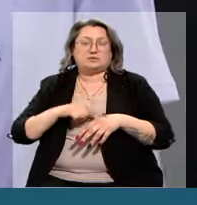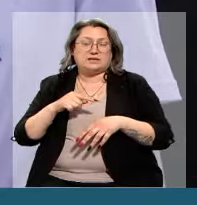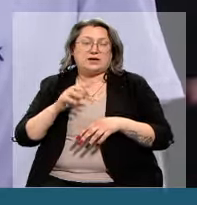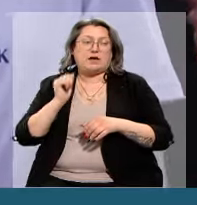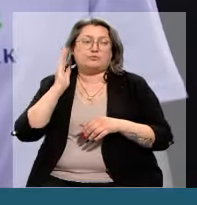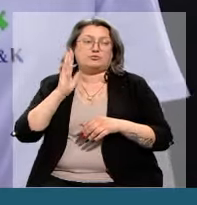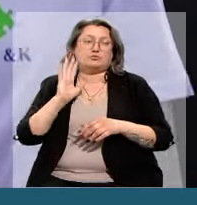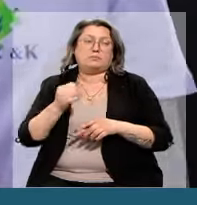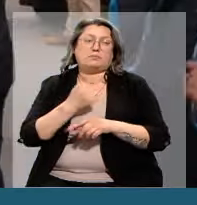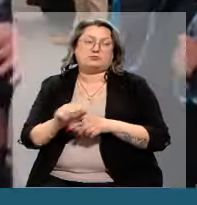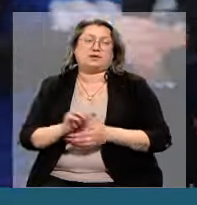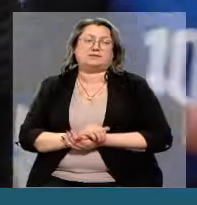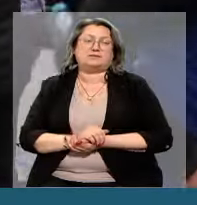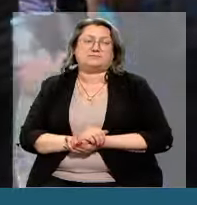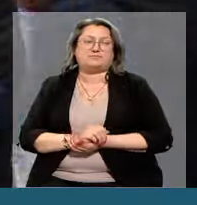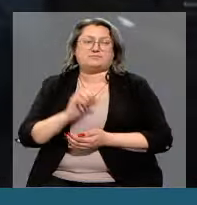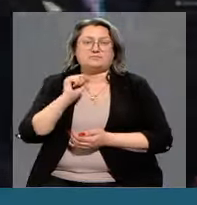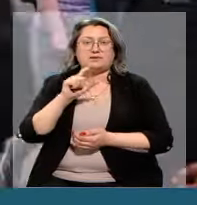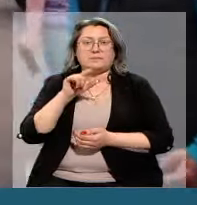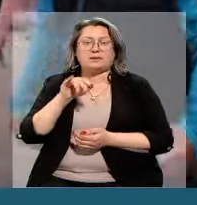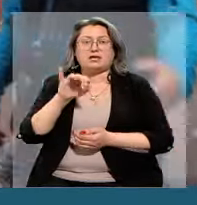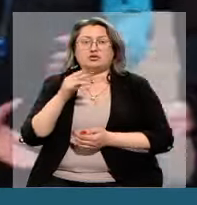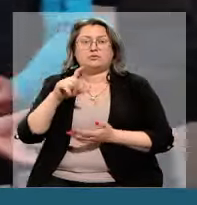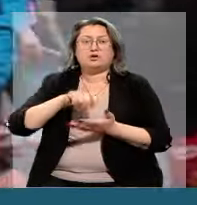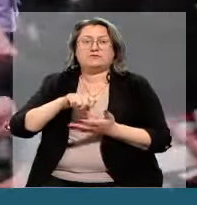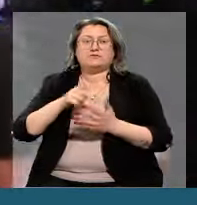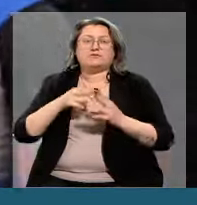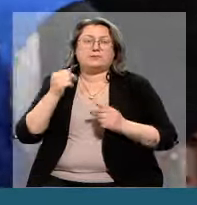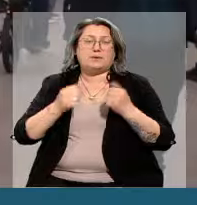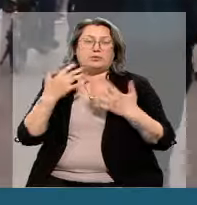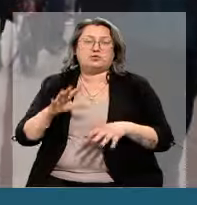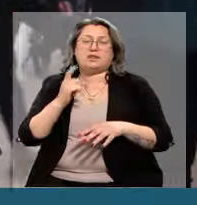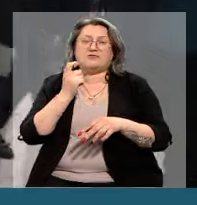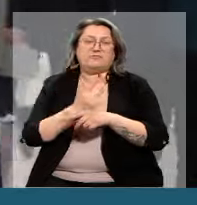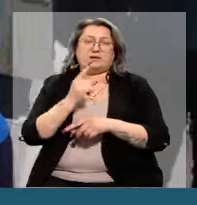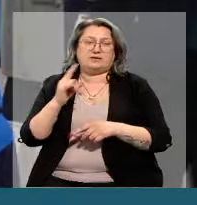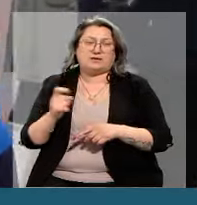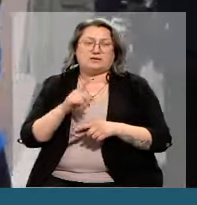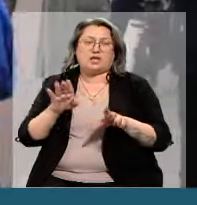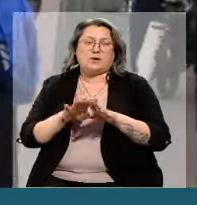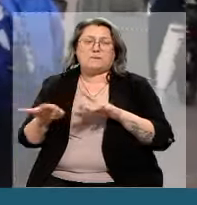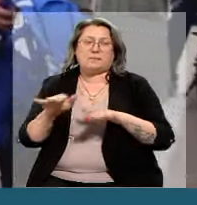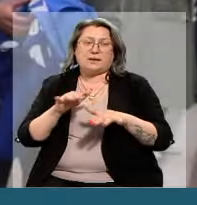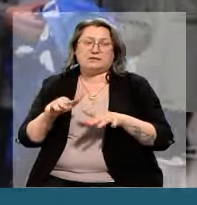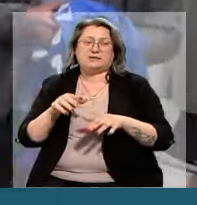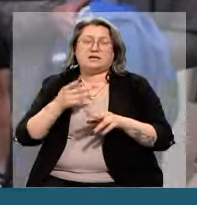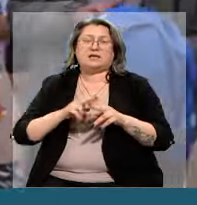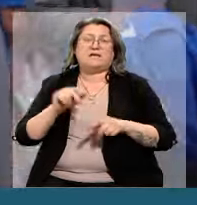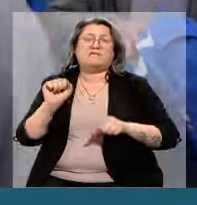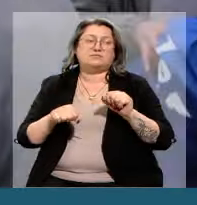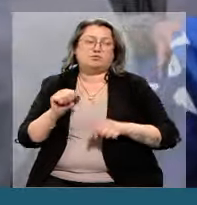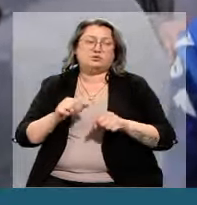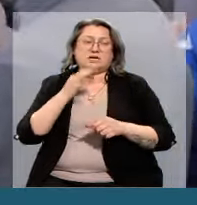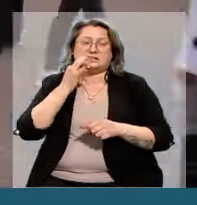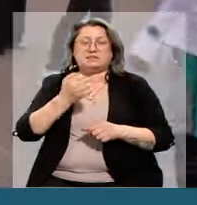в будущем будем побеждать. Азамат Дашимов участвует в данном забеге уже не в первый раз. Такие мероприятия – это